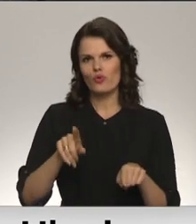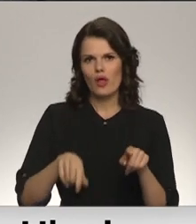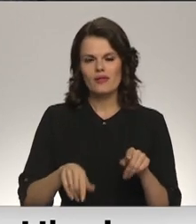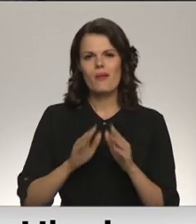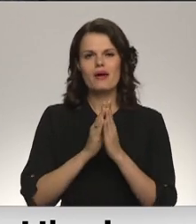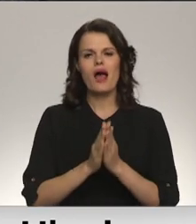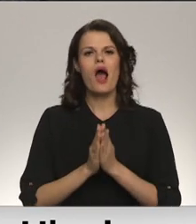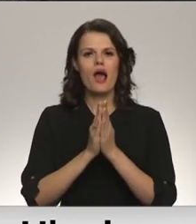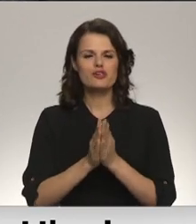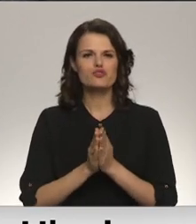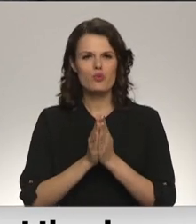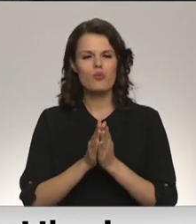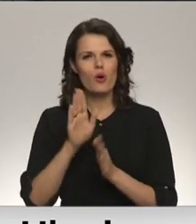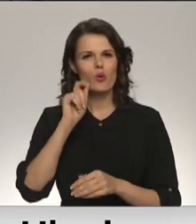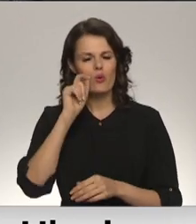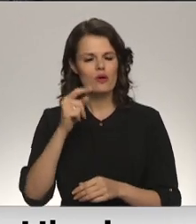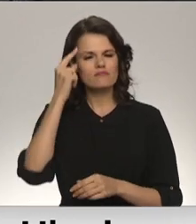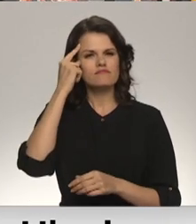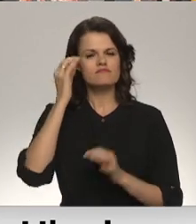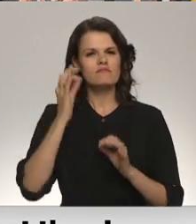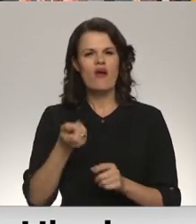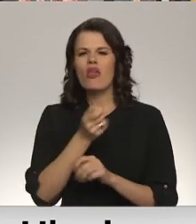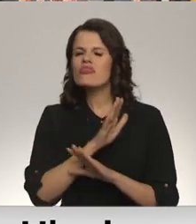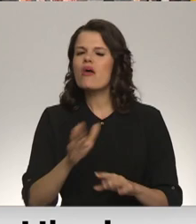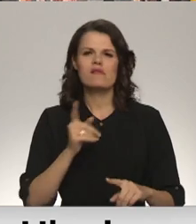Ukrainu mijās mudinājums nekad nezaudēt cerību.